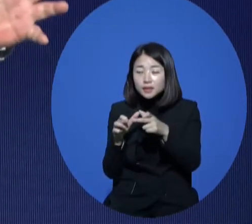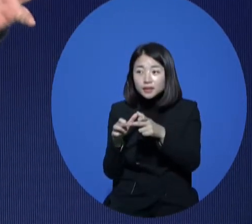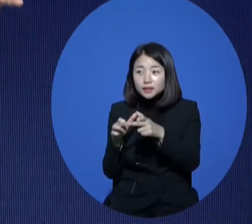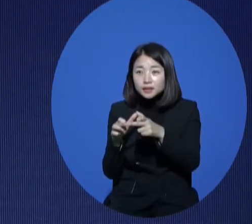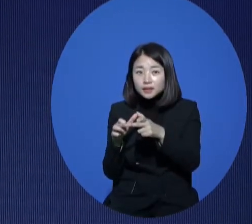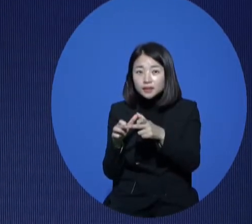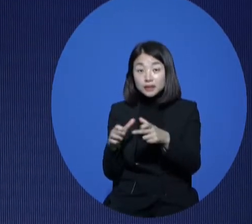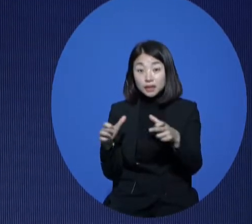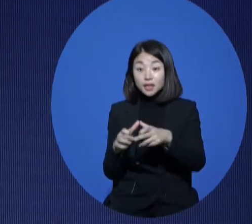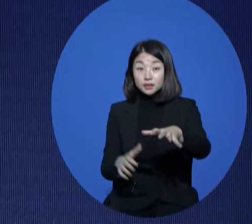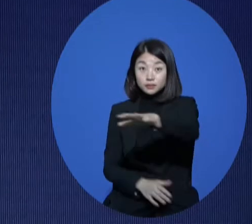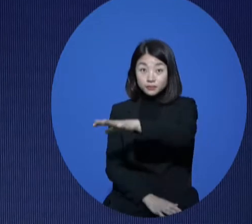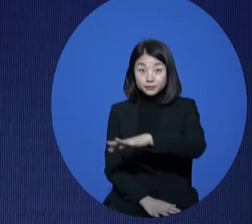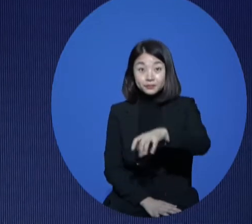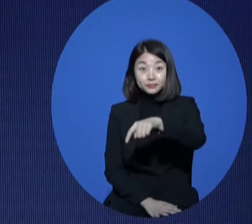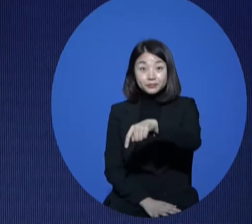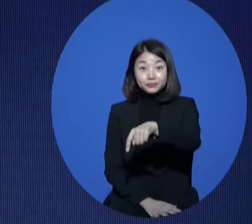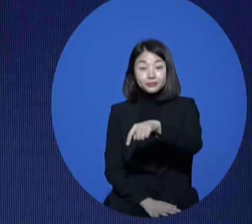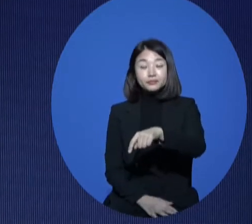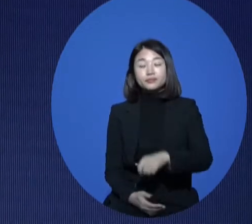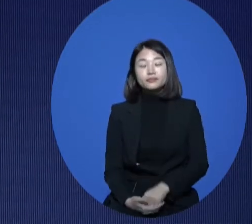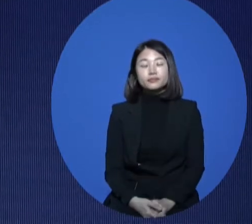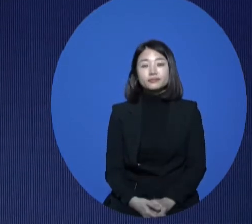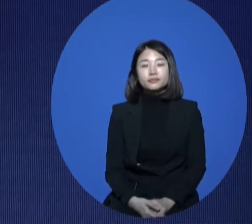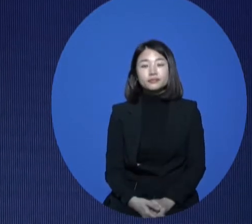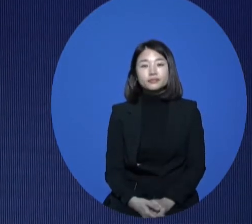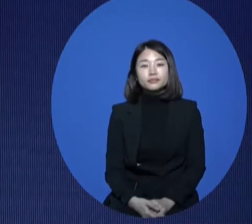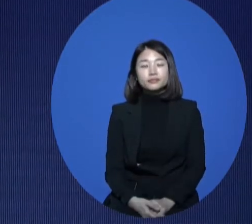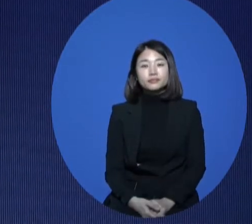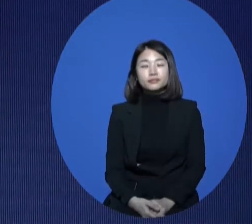전부 그냥